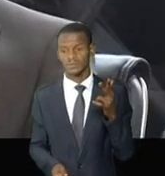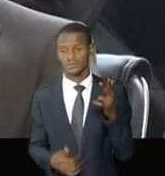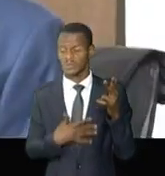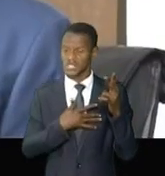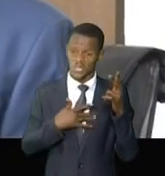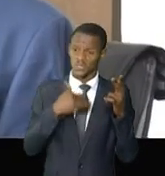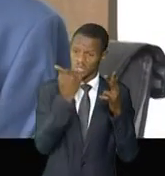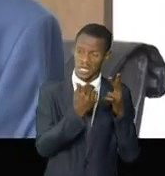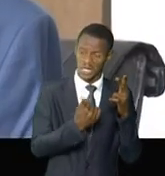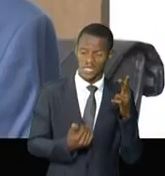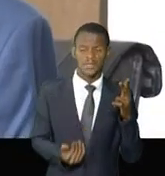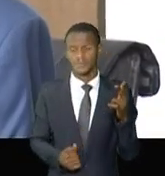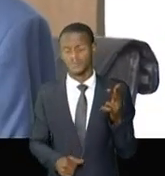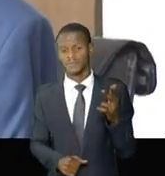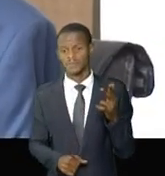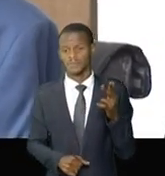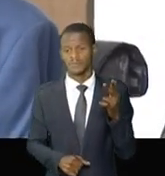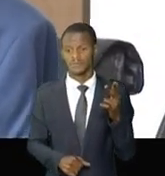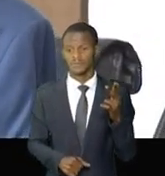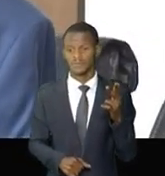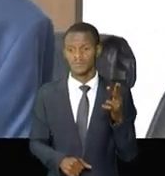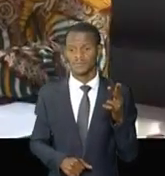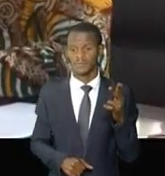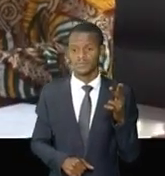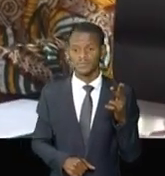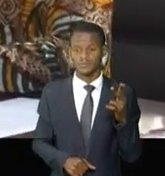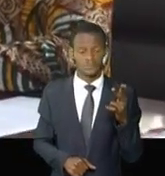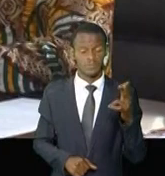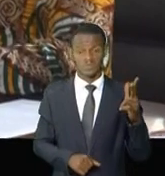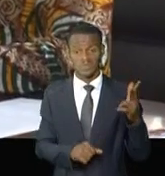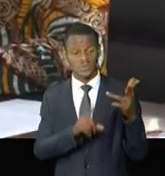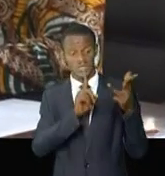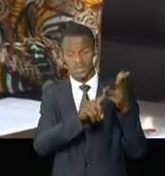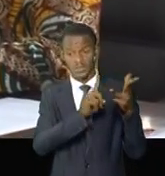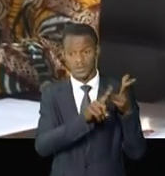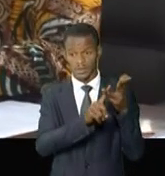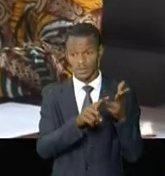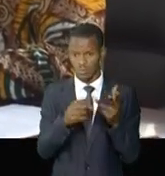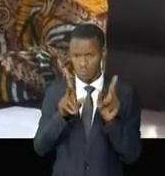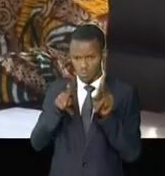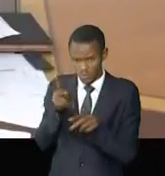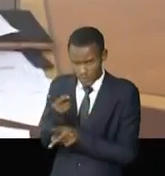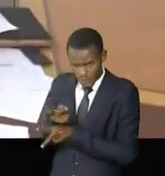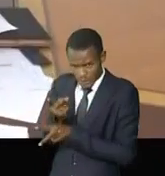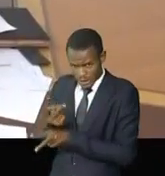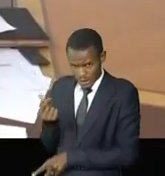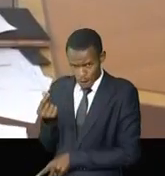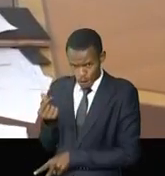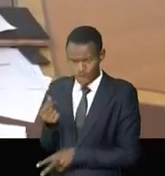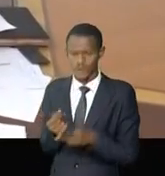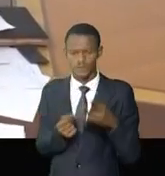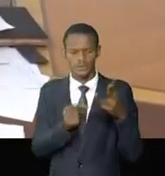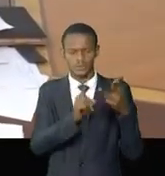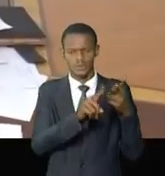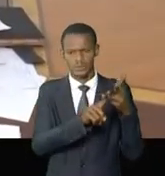Lelo Nzazi Roli, Boulansung Sanata Nathalie. Au poste des questeurs, les honorables Bayukita Makula